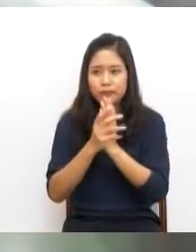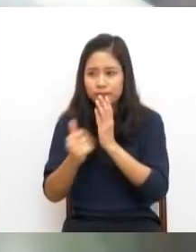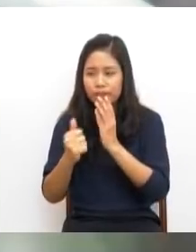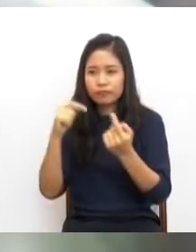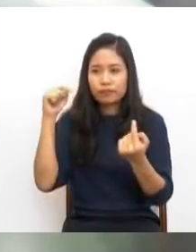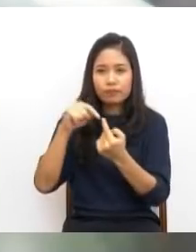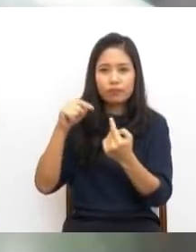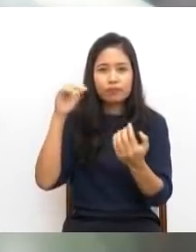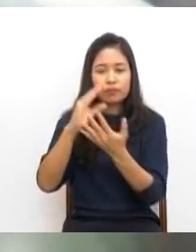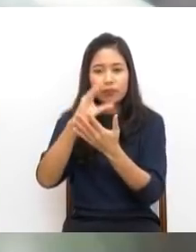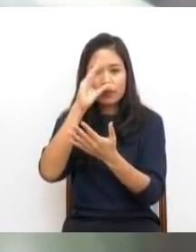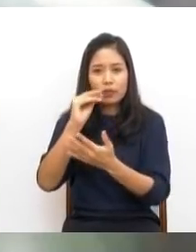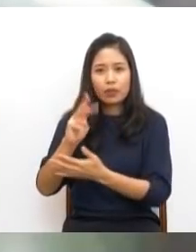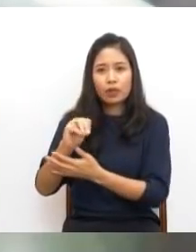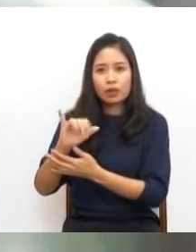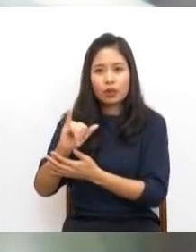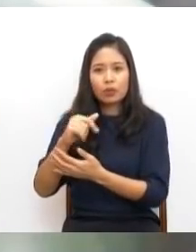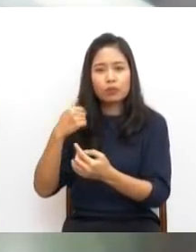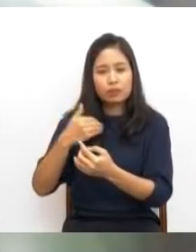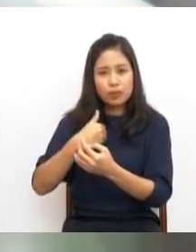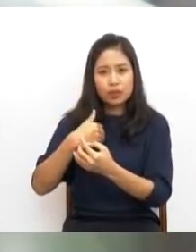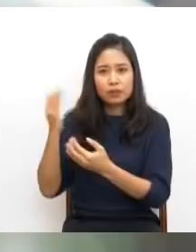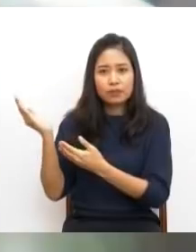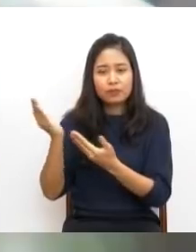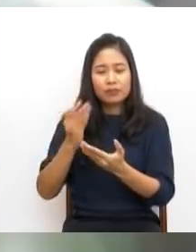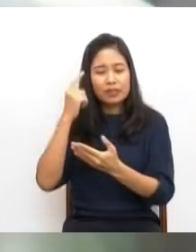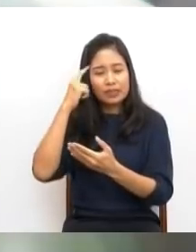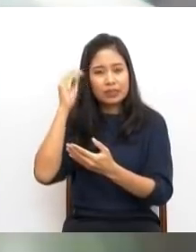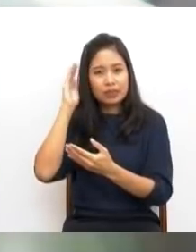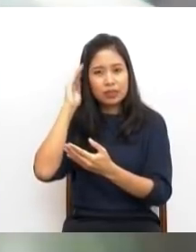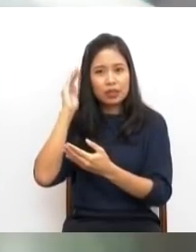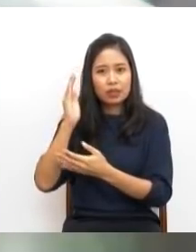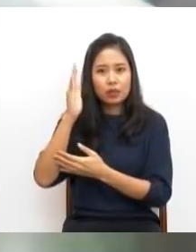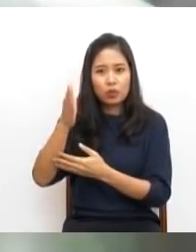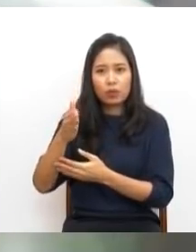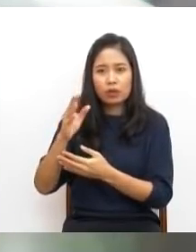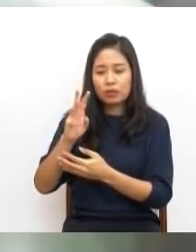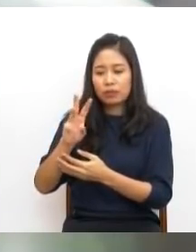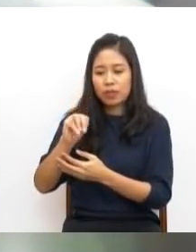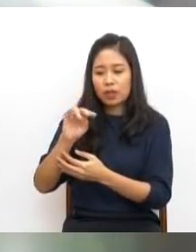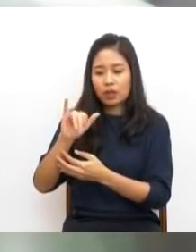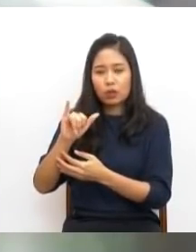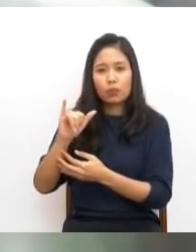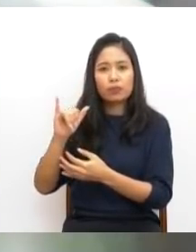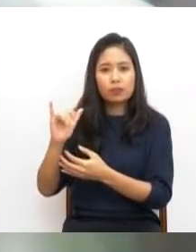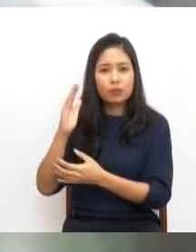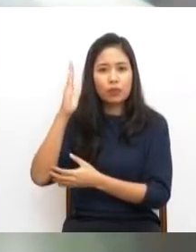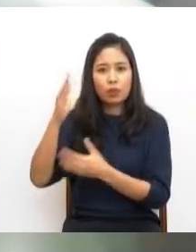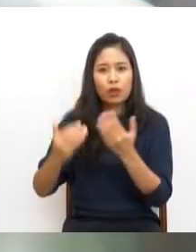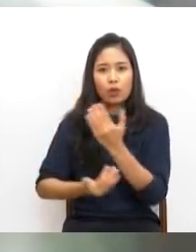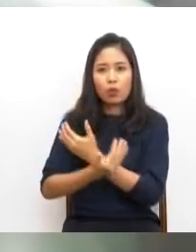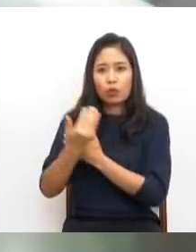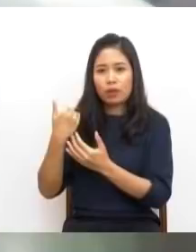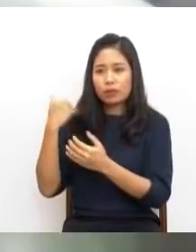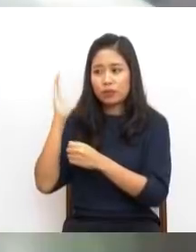กับเด็กกลุ่มนี้ก็น่าจะเป็นน้องระดับประถมแต่เอเชื่อว่าในส่วนของมัธยมเนี่ยถ้าหากคุณครูในโอกาสหน้าเราอาจจะมี